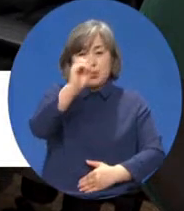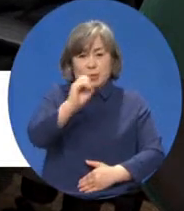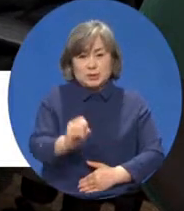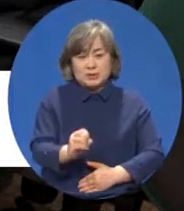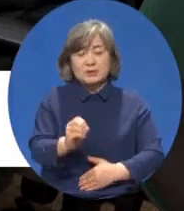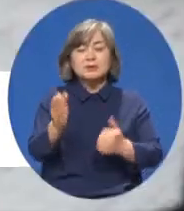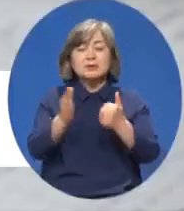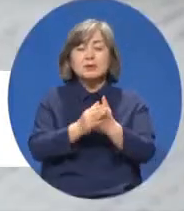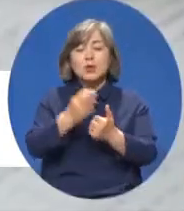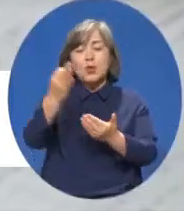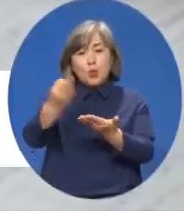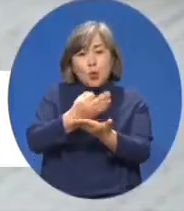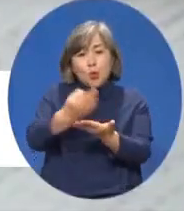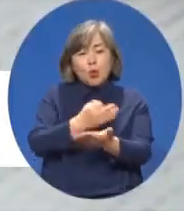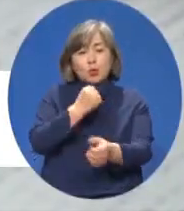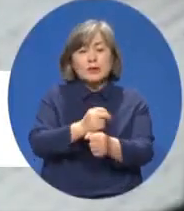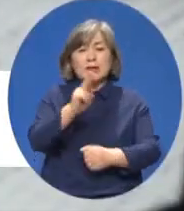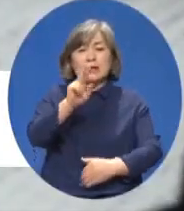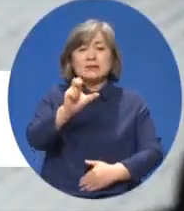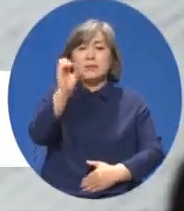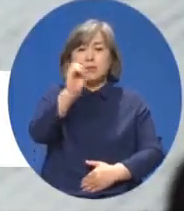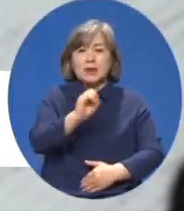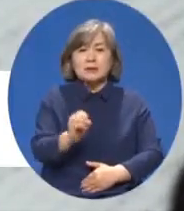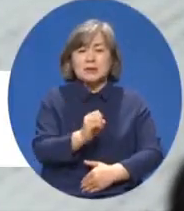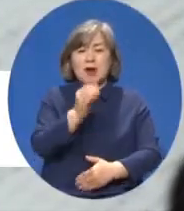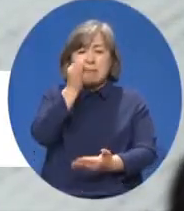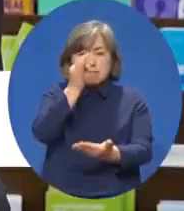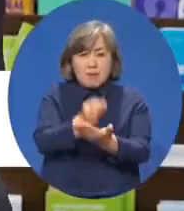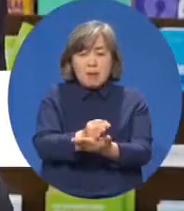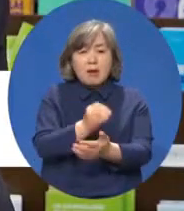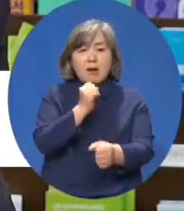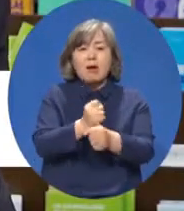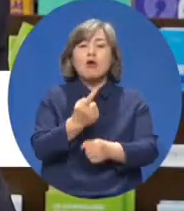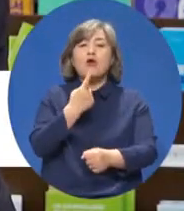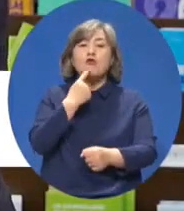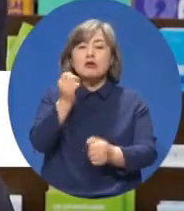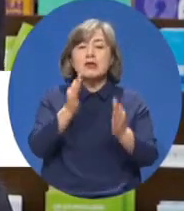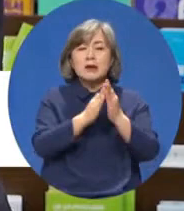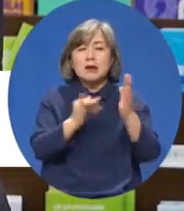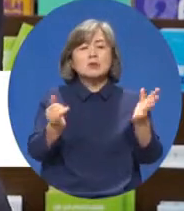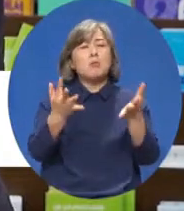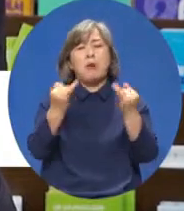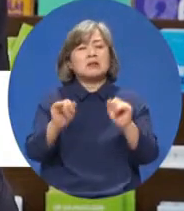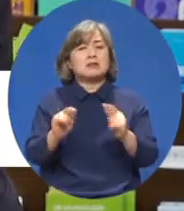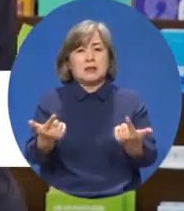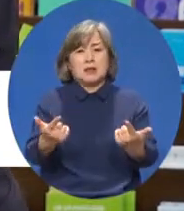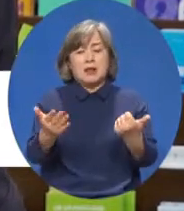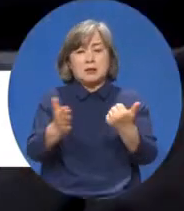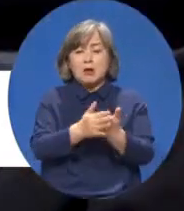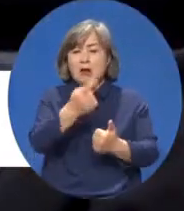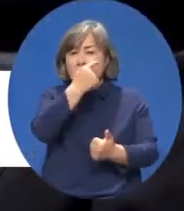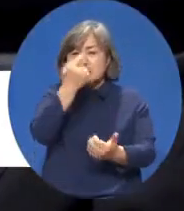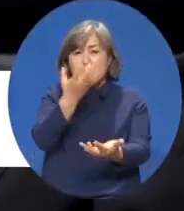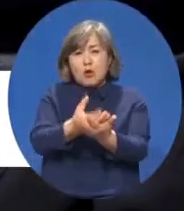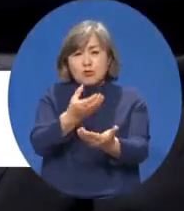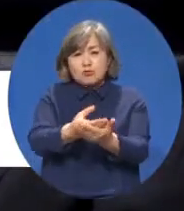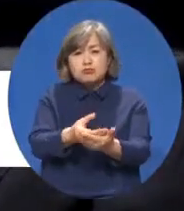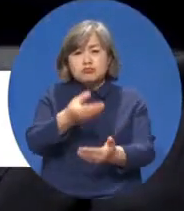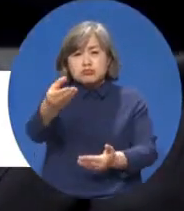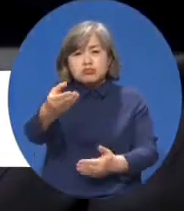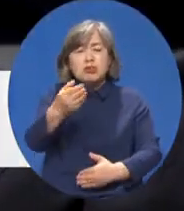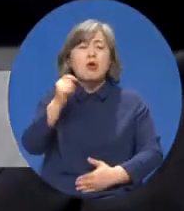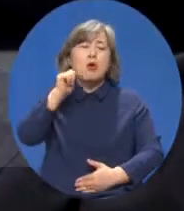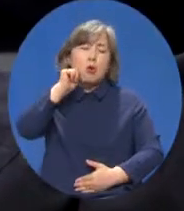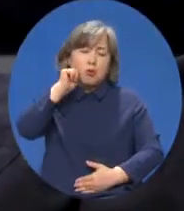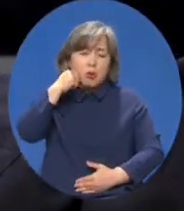이하면서 소득이 25% 이상 감소한 위기 가정이 그리 많지도 않고 증빙 서류 제출도 쉽지